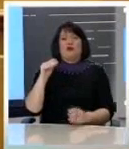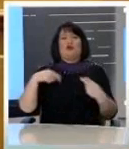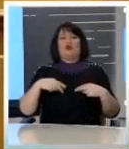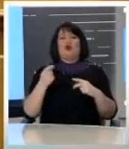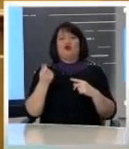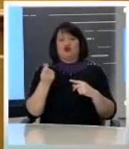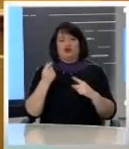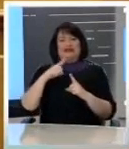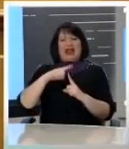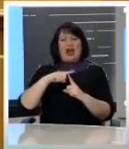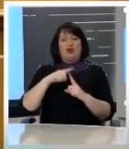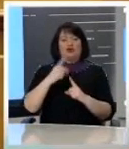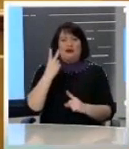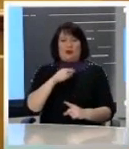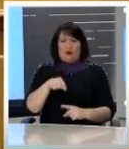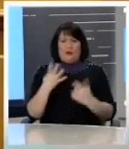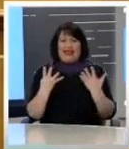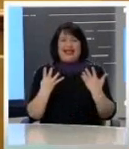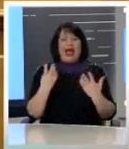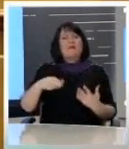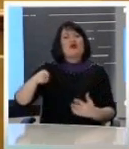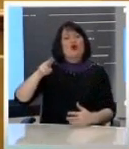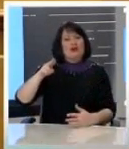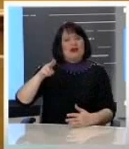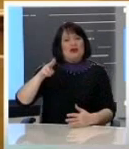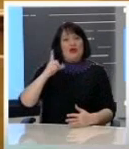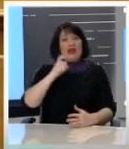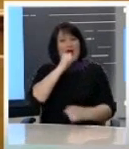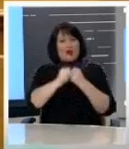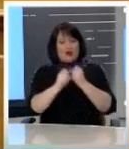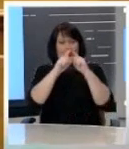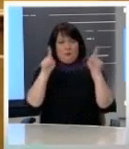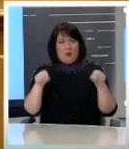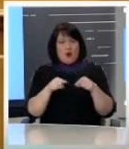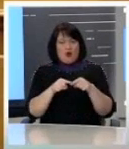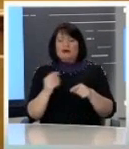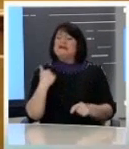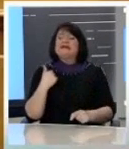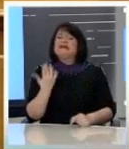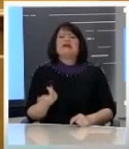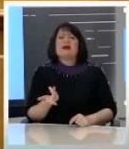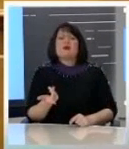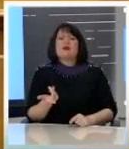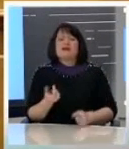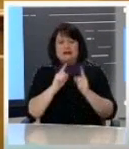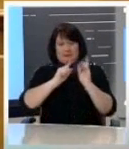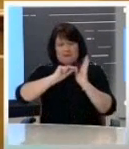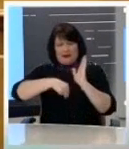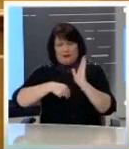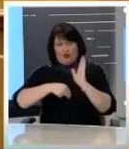βγαίνει στις αγορές με 2,9 επιτόκιο δεκαετούς ομολόγου, τι θα λέτε? Για μνημόνιο μέχρι